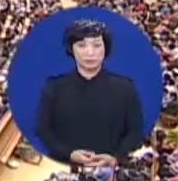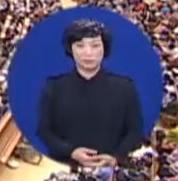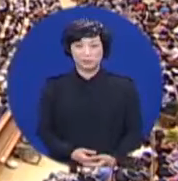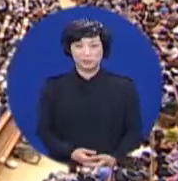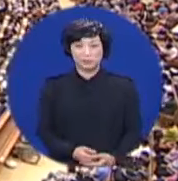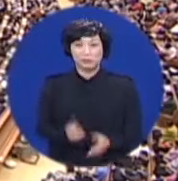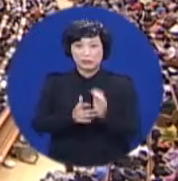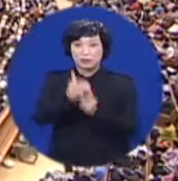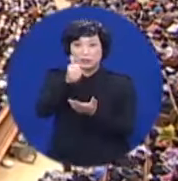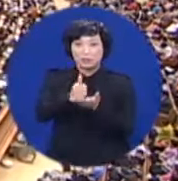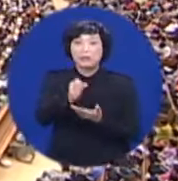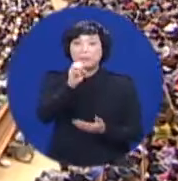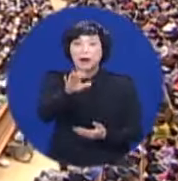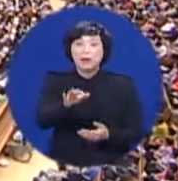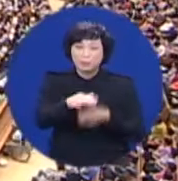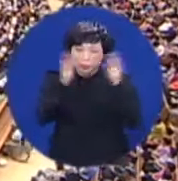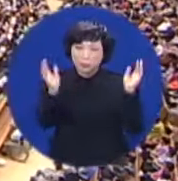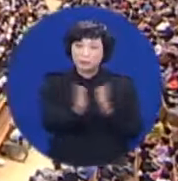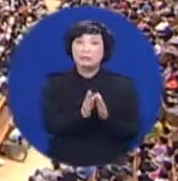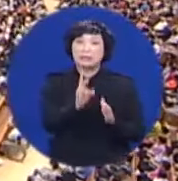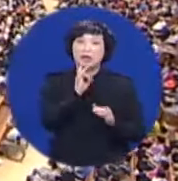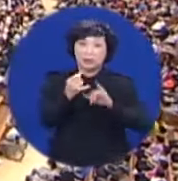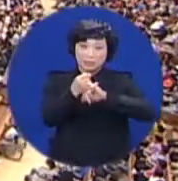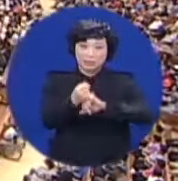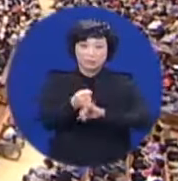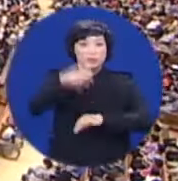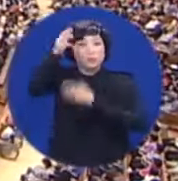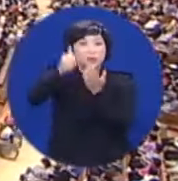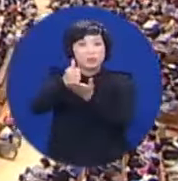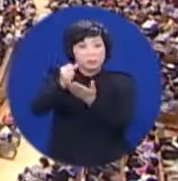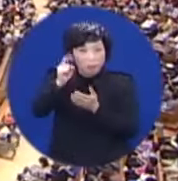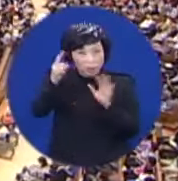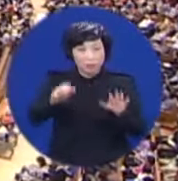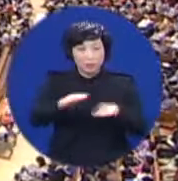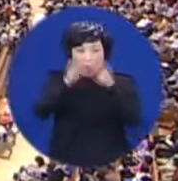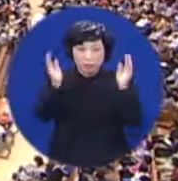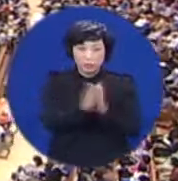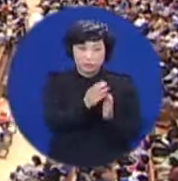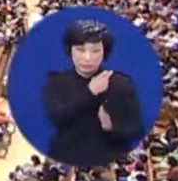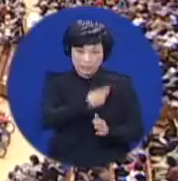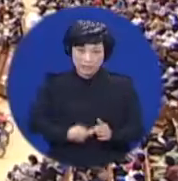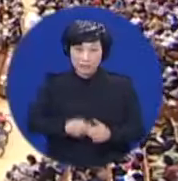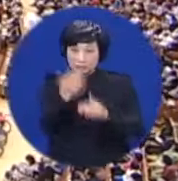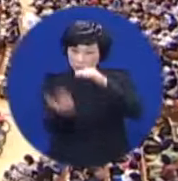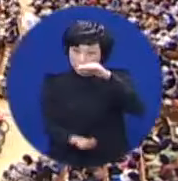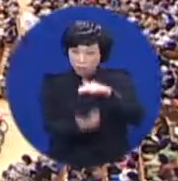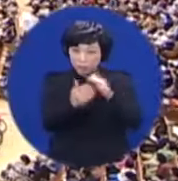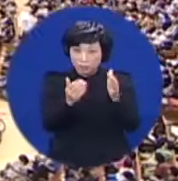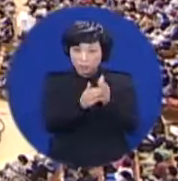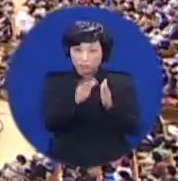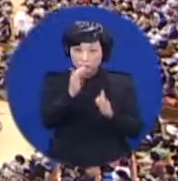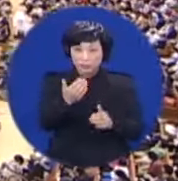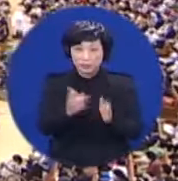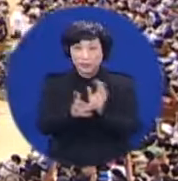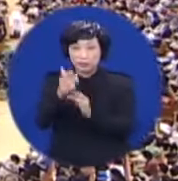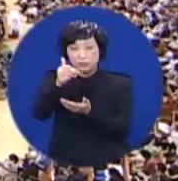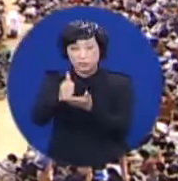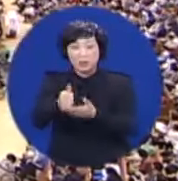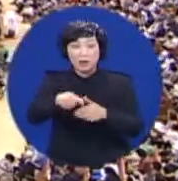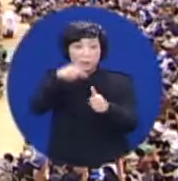그러므로 예수께서 하신 예언의 약속이 성령으로 제자들에게 이루어지고